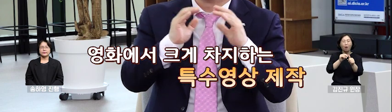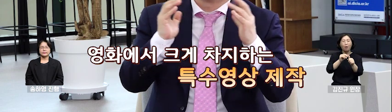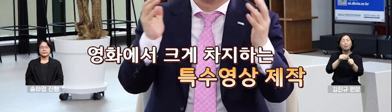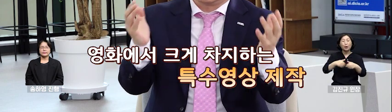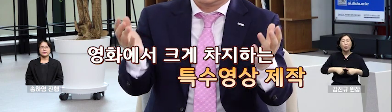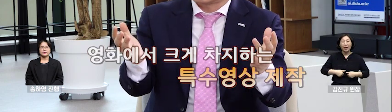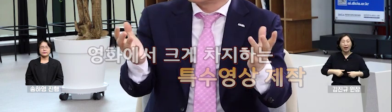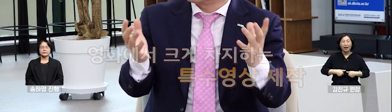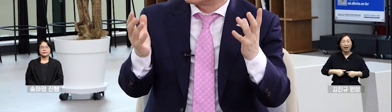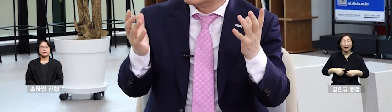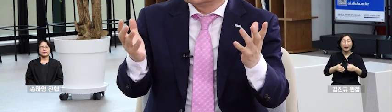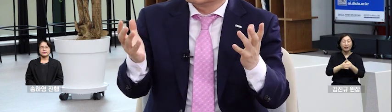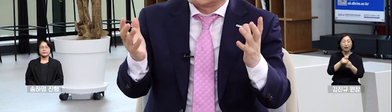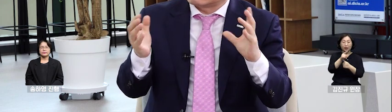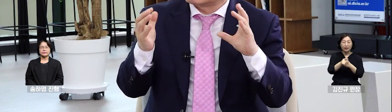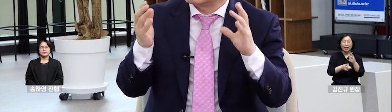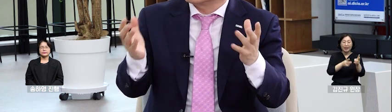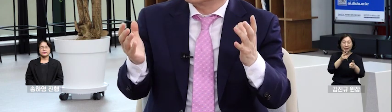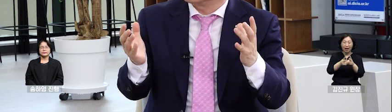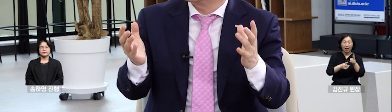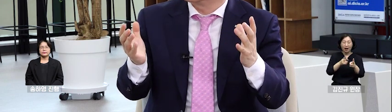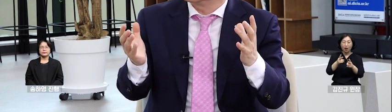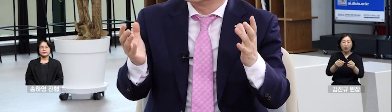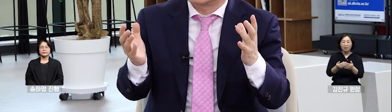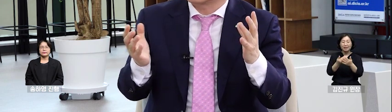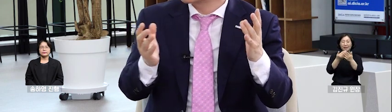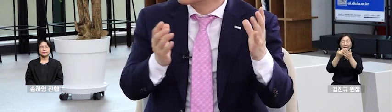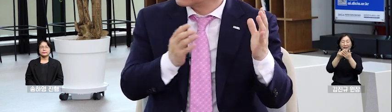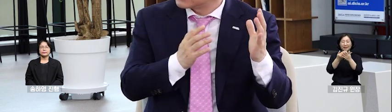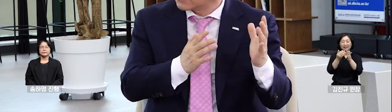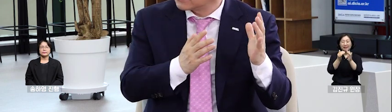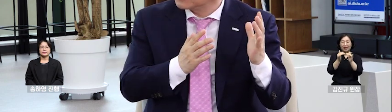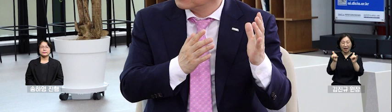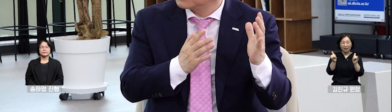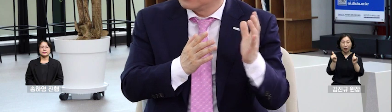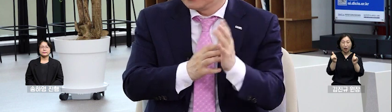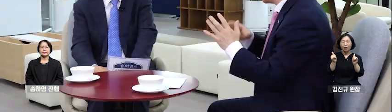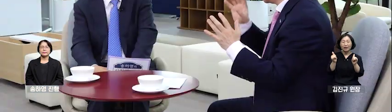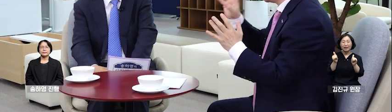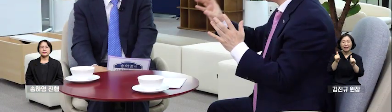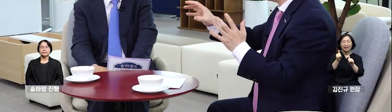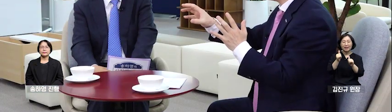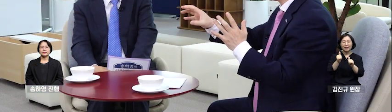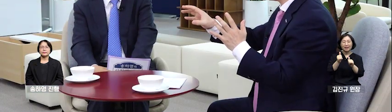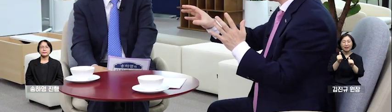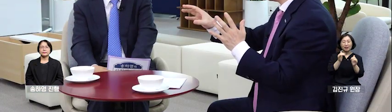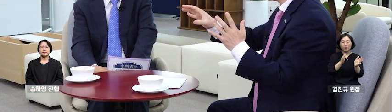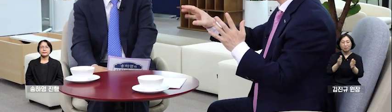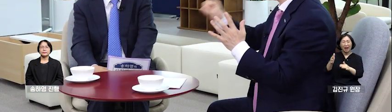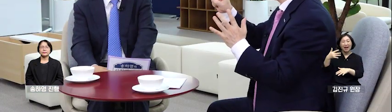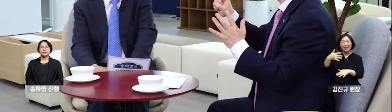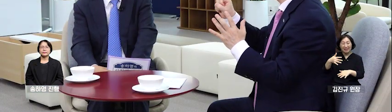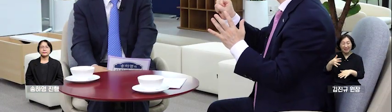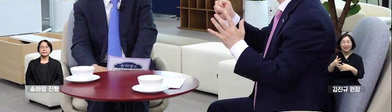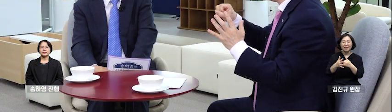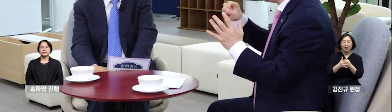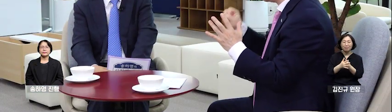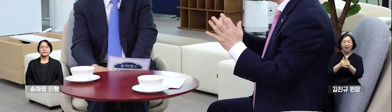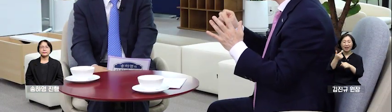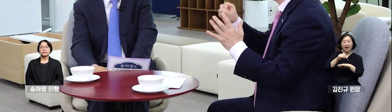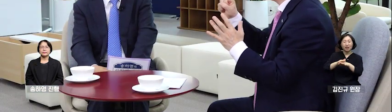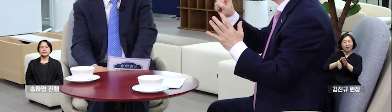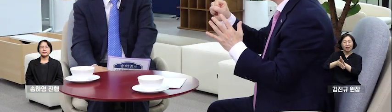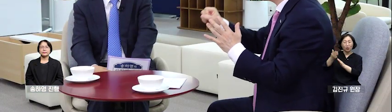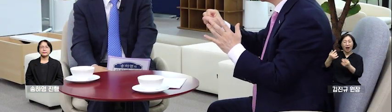부분에 산업 진흥 인재양성 이런 부분들이 아직 채 기회가 되어 있지 않아서 저희가 그걸 대전시 라고 하시 딱 캐치를 해서